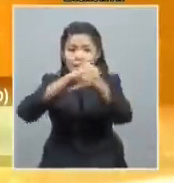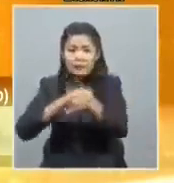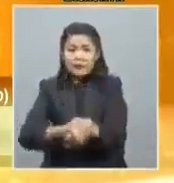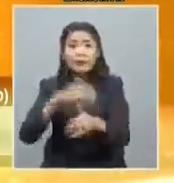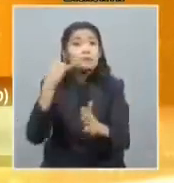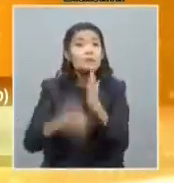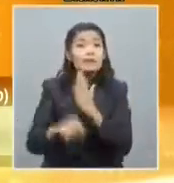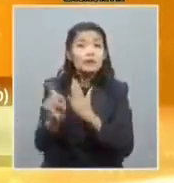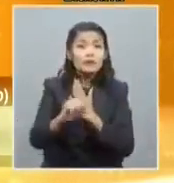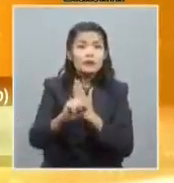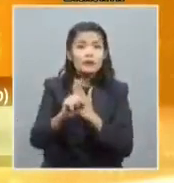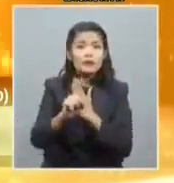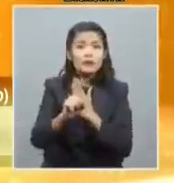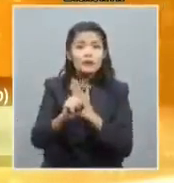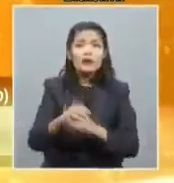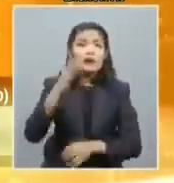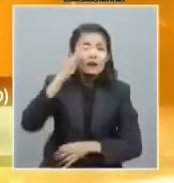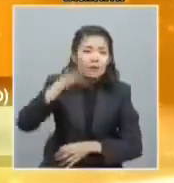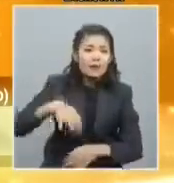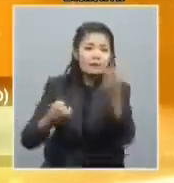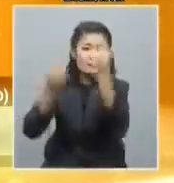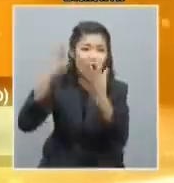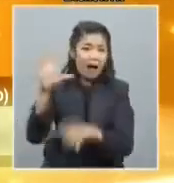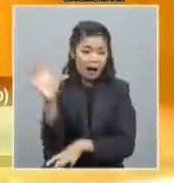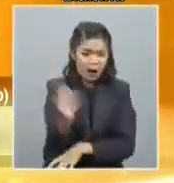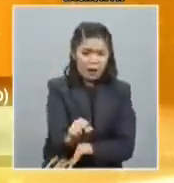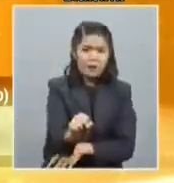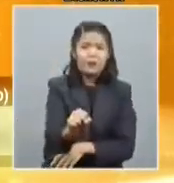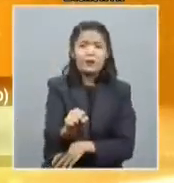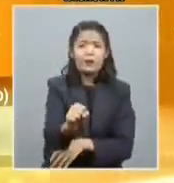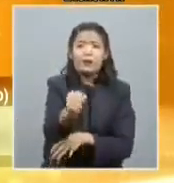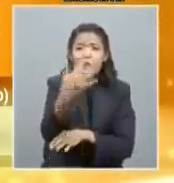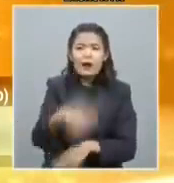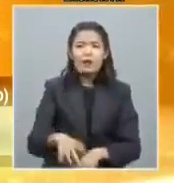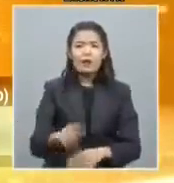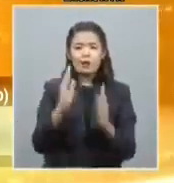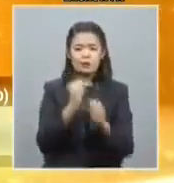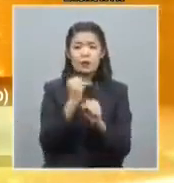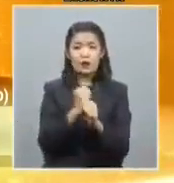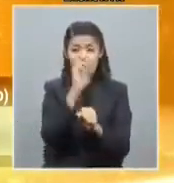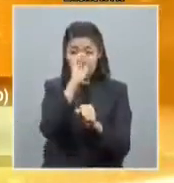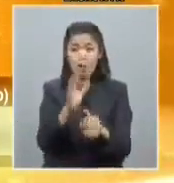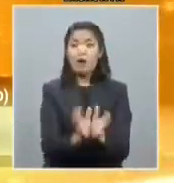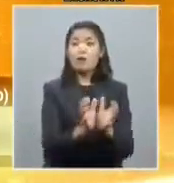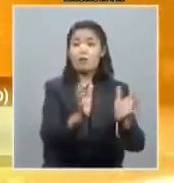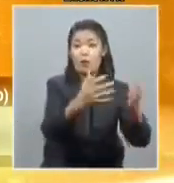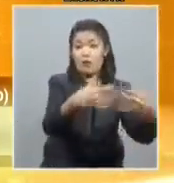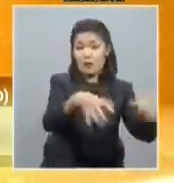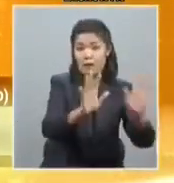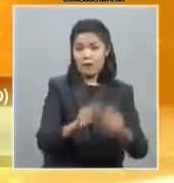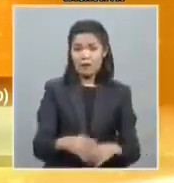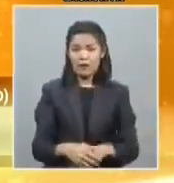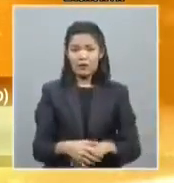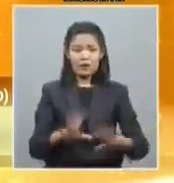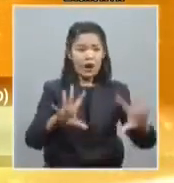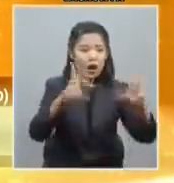าที่ไปเอาพวกน้ำผึ้งออกจากป่าในเขตอุทยานแต่สุดท้ายเจ้าหน้าที่ก็บอกว่าปล่อยตัวบิลลี่ไปแต่บิลลี่กลับห